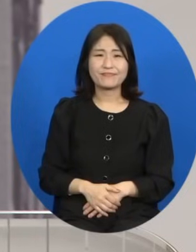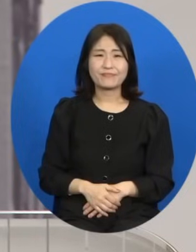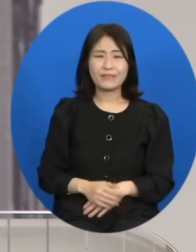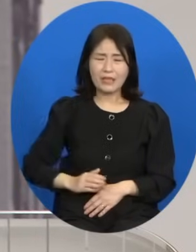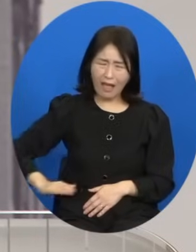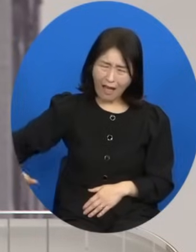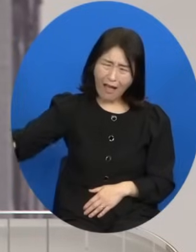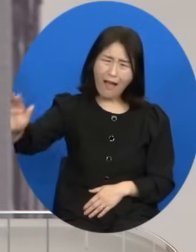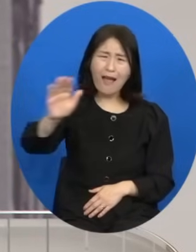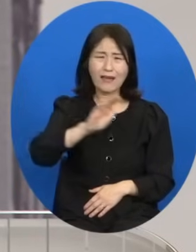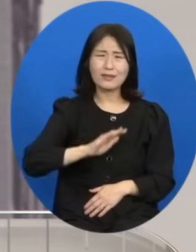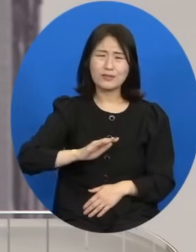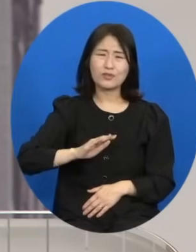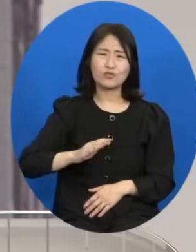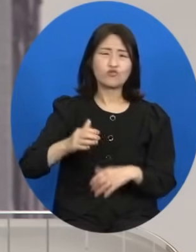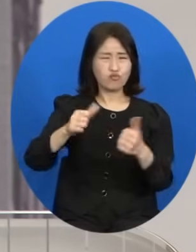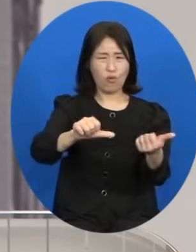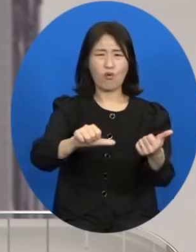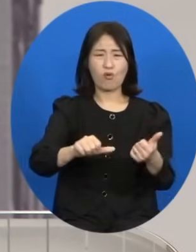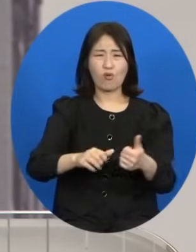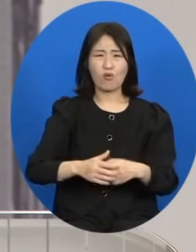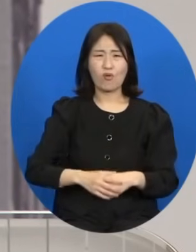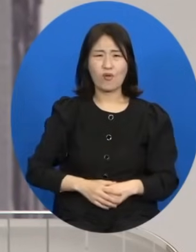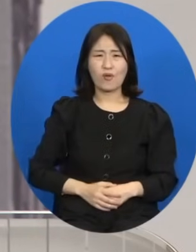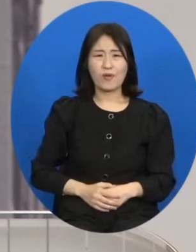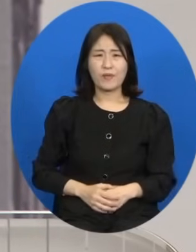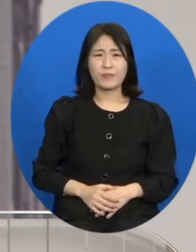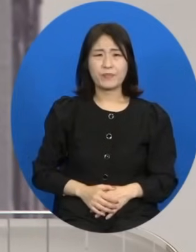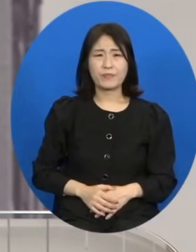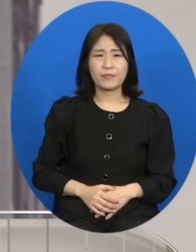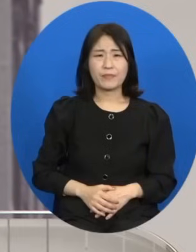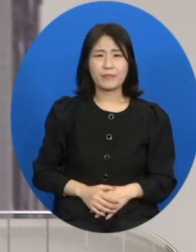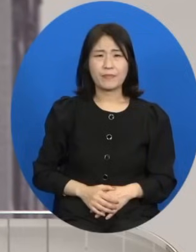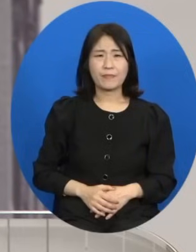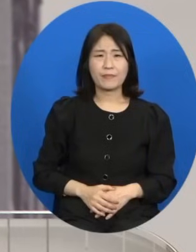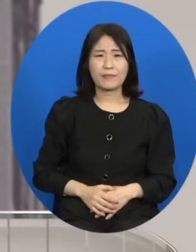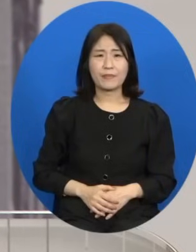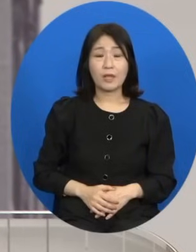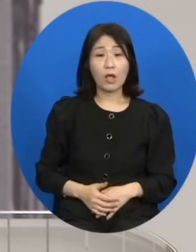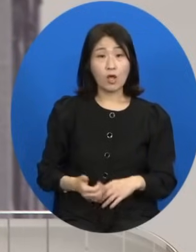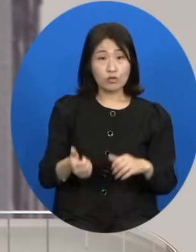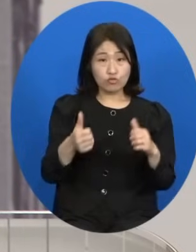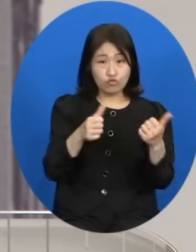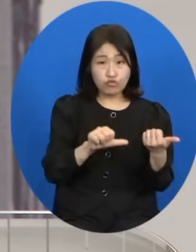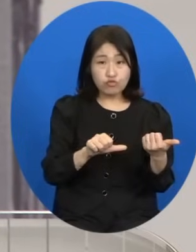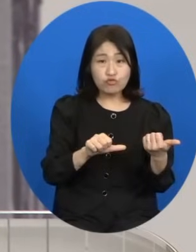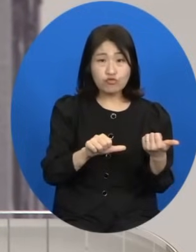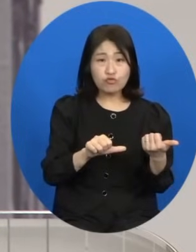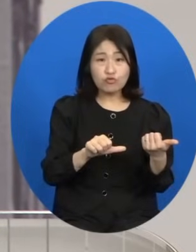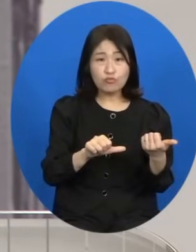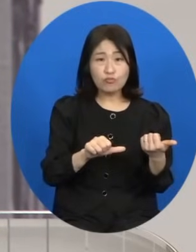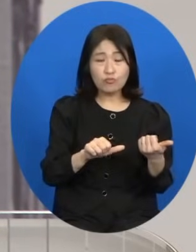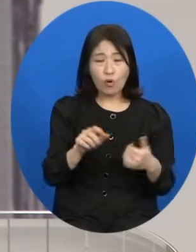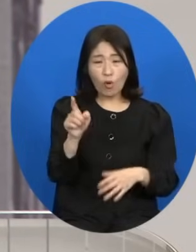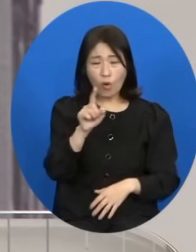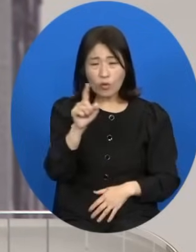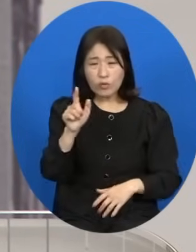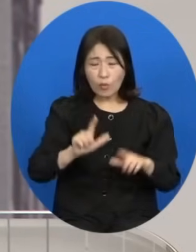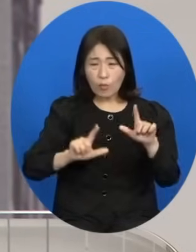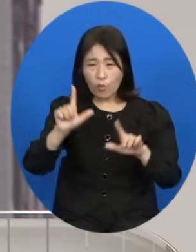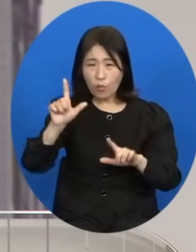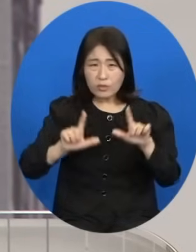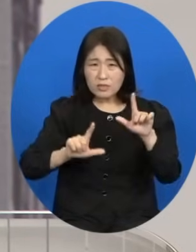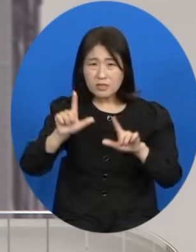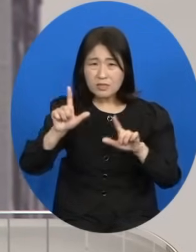죽는 거예요 근데 어떤 죽음을 맞아하고 어떤 모습으로 주님 앞에 서게 될 것인가는